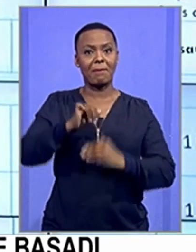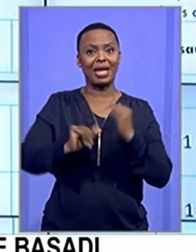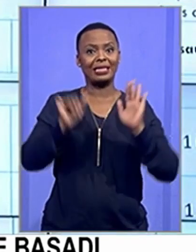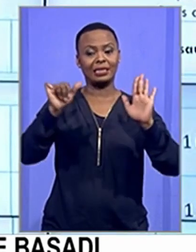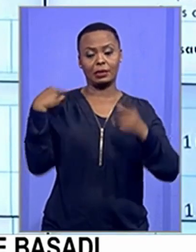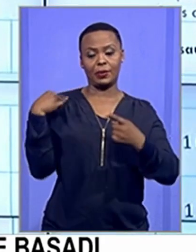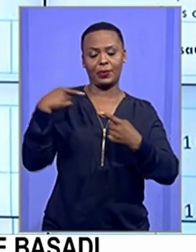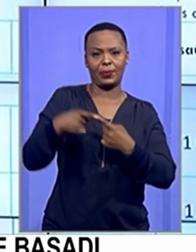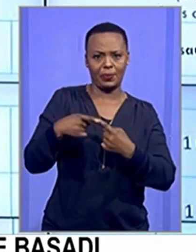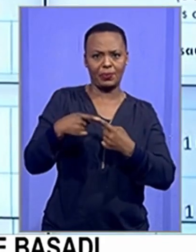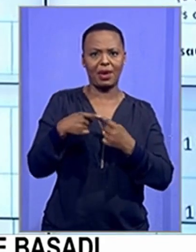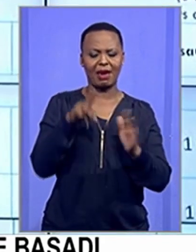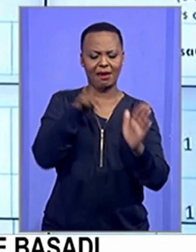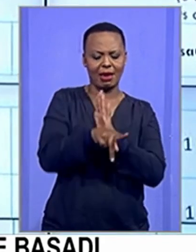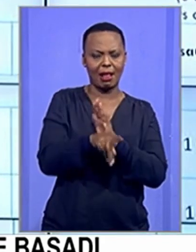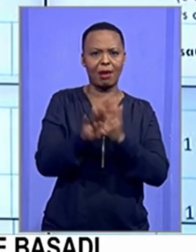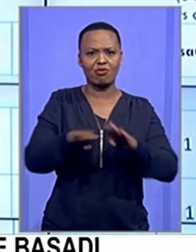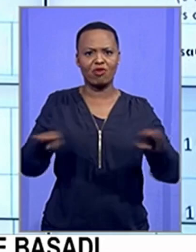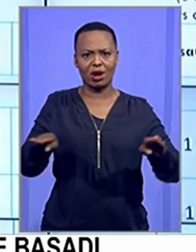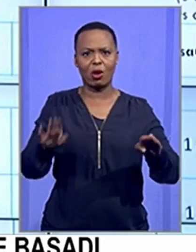feta go bolailwe bana ba